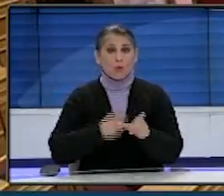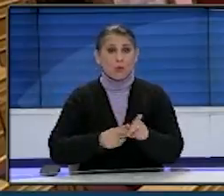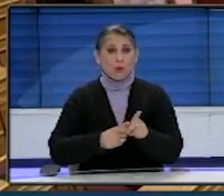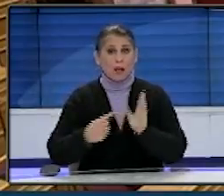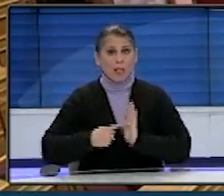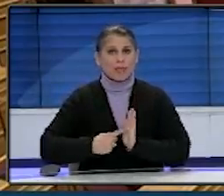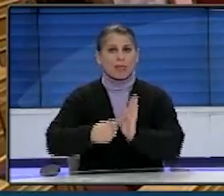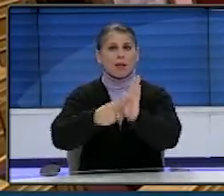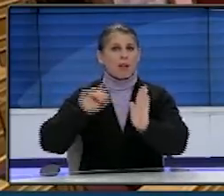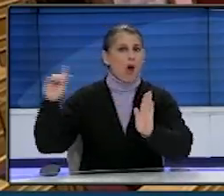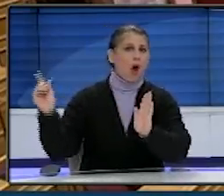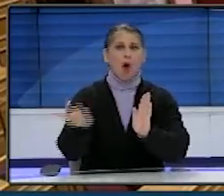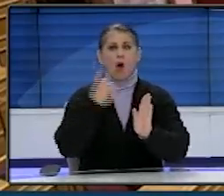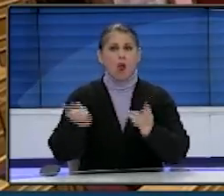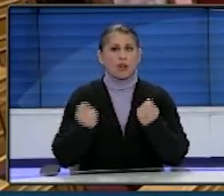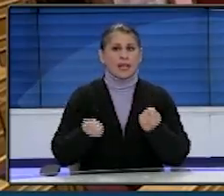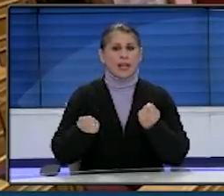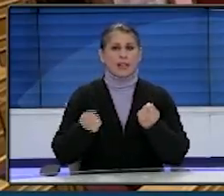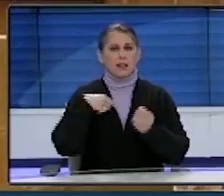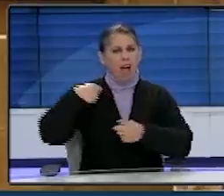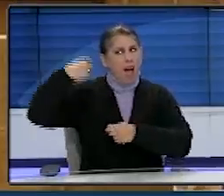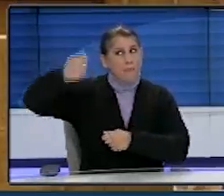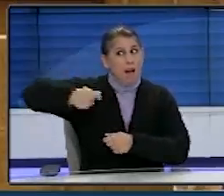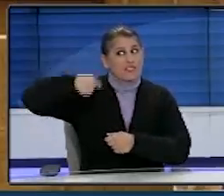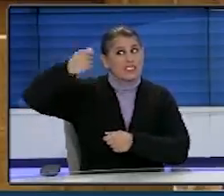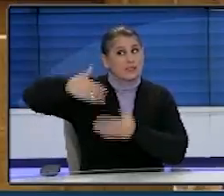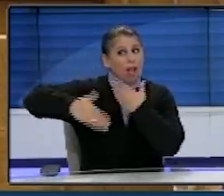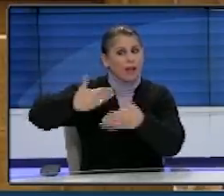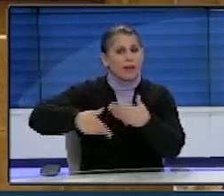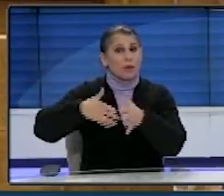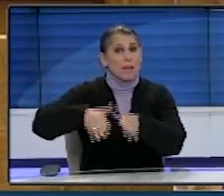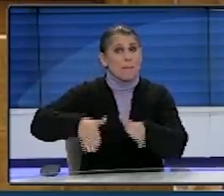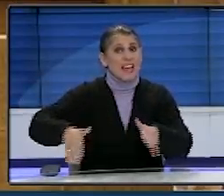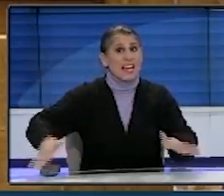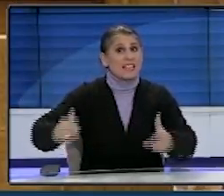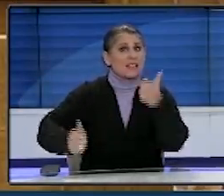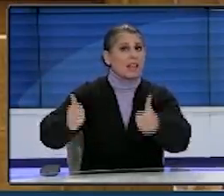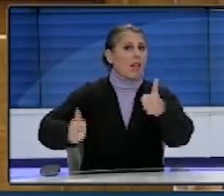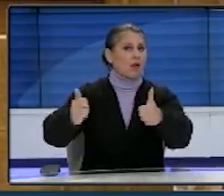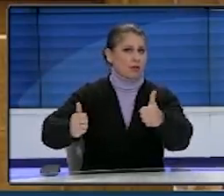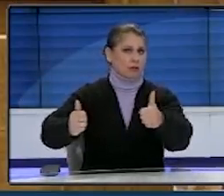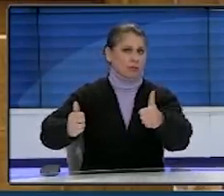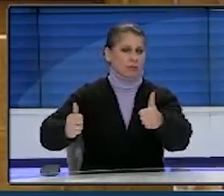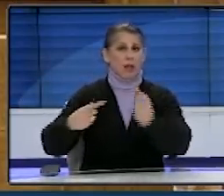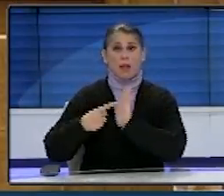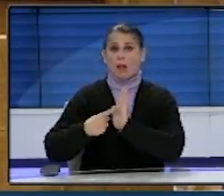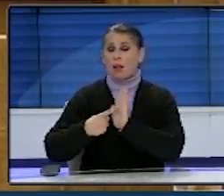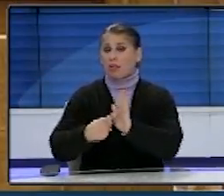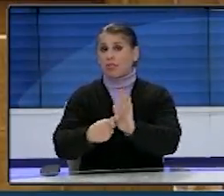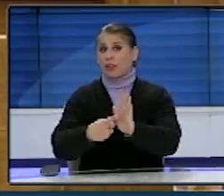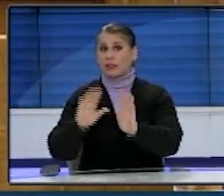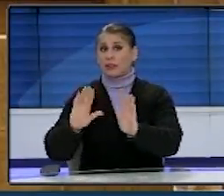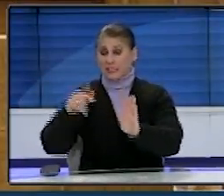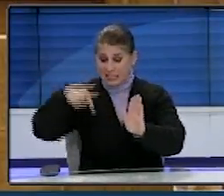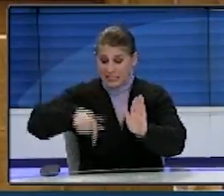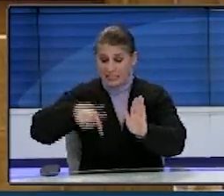αποκαλύπτει όλα τα επεισόδια του σύριαλ που λέγεται ιμπεριαλιστικοί ανταγωνισμοί, δείχνοντας ότι